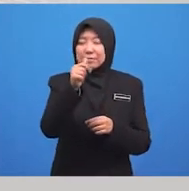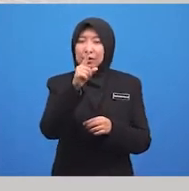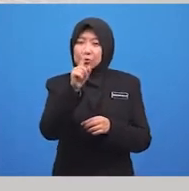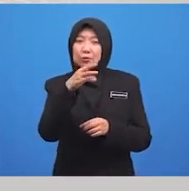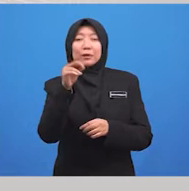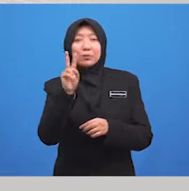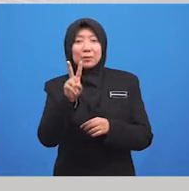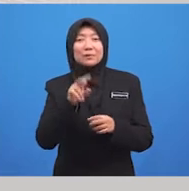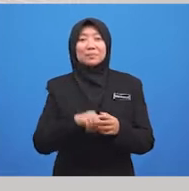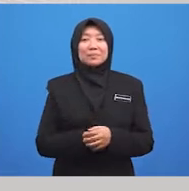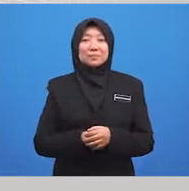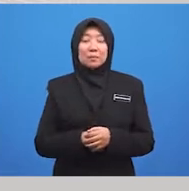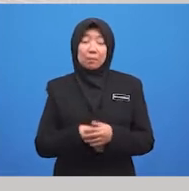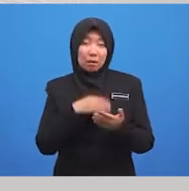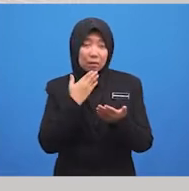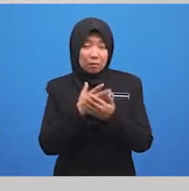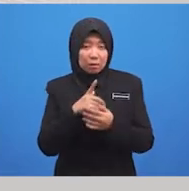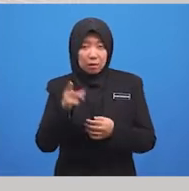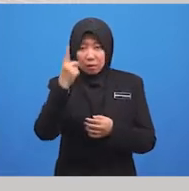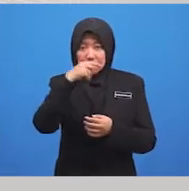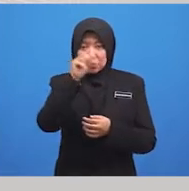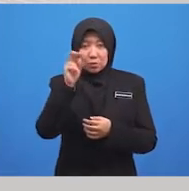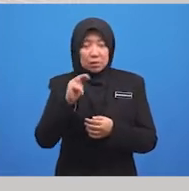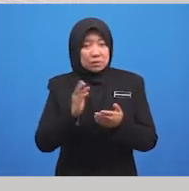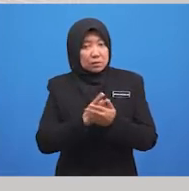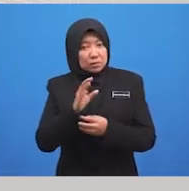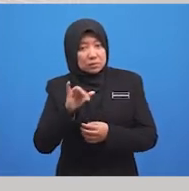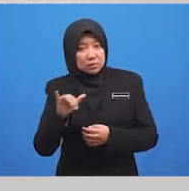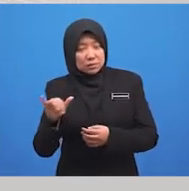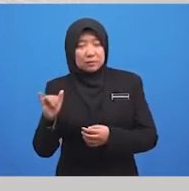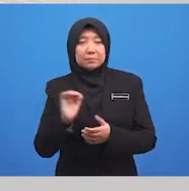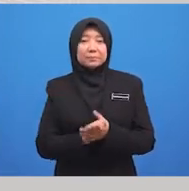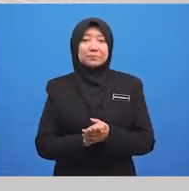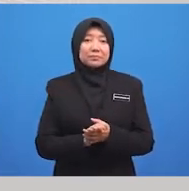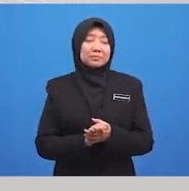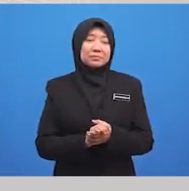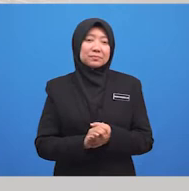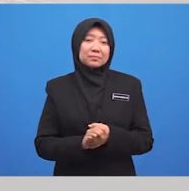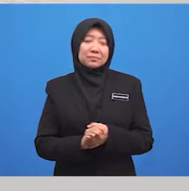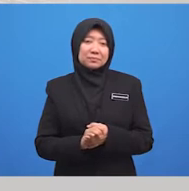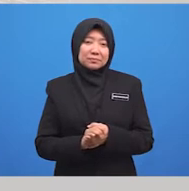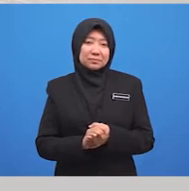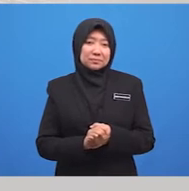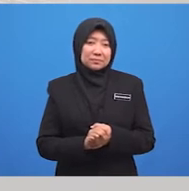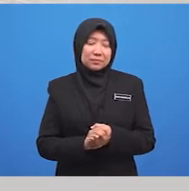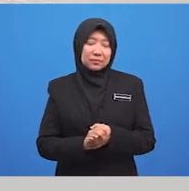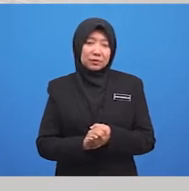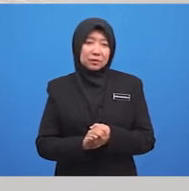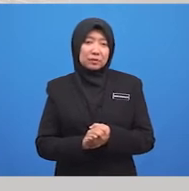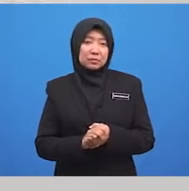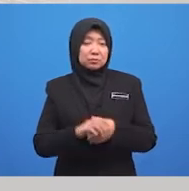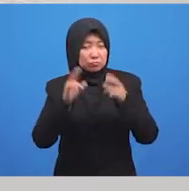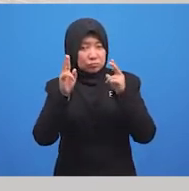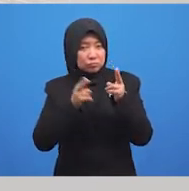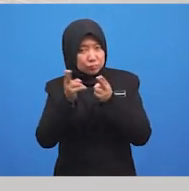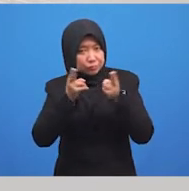2. Baiklah, untuk soalan yang seterusnya adalah seperti berikut. Huraikan